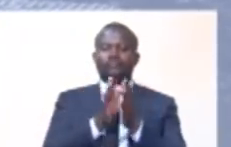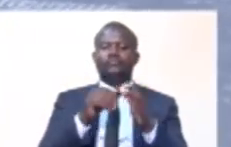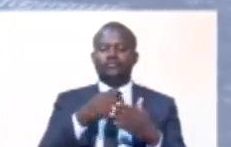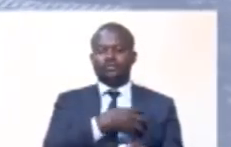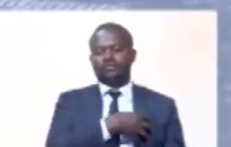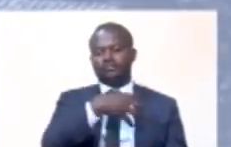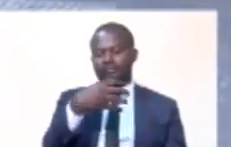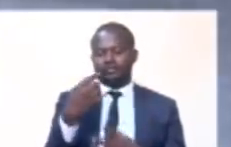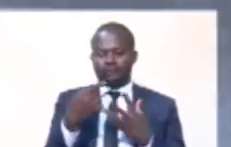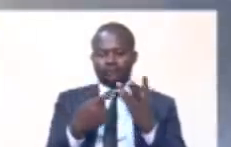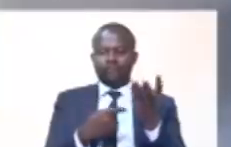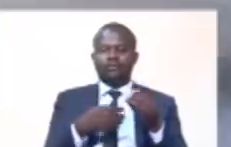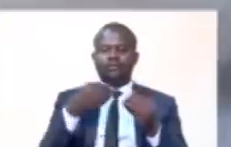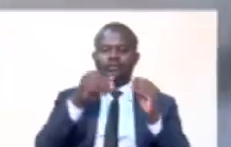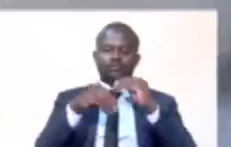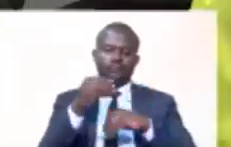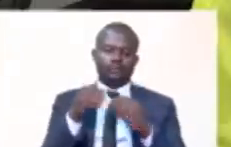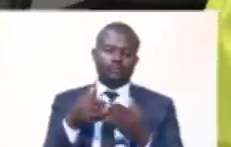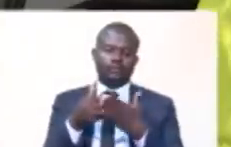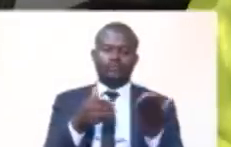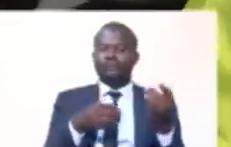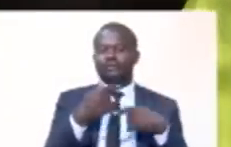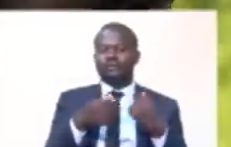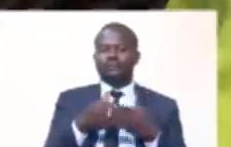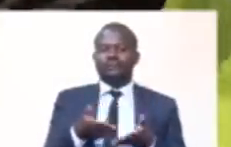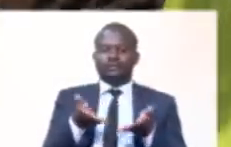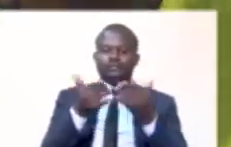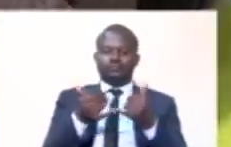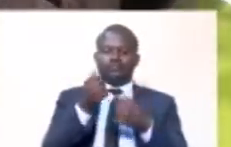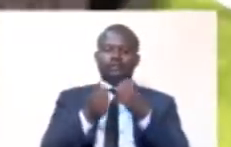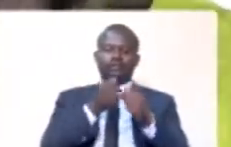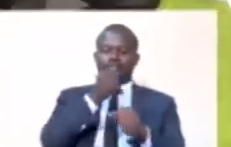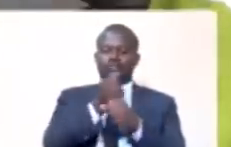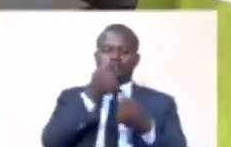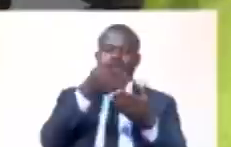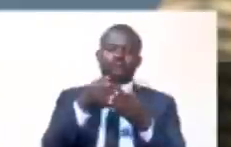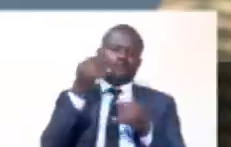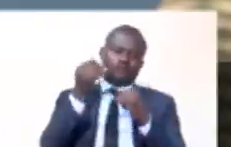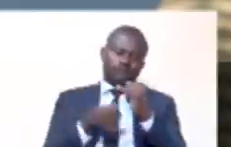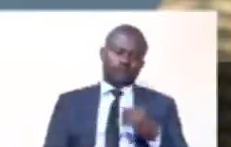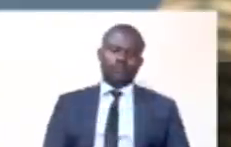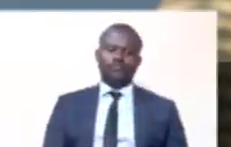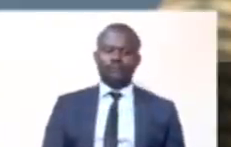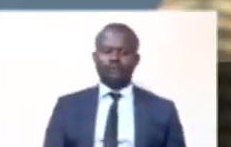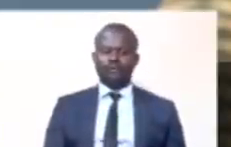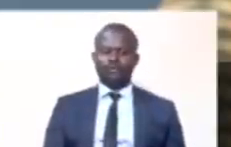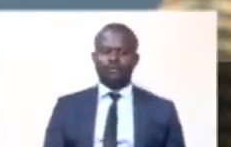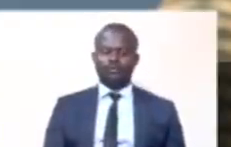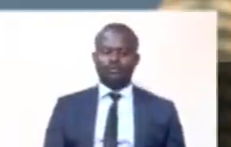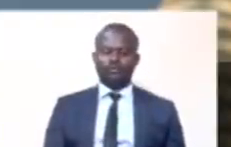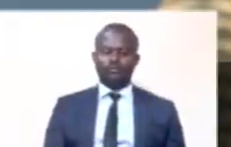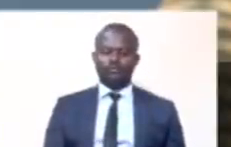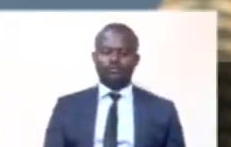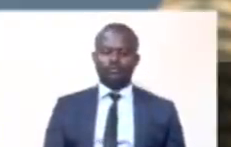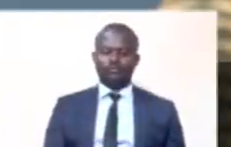n'ubukungu. Ibi bikaba byaratanze umusaruro uko bwakomeje kuzamuka muri uyu mwaka ugana ku musozo. Bitewe